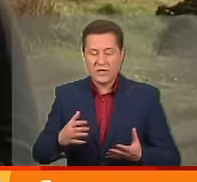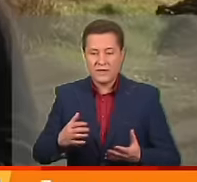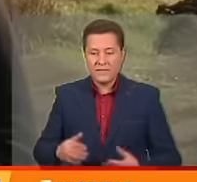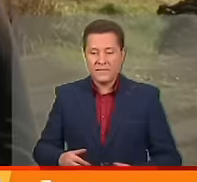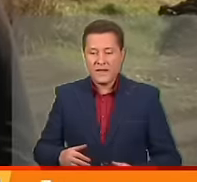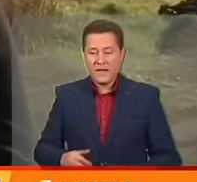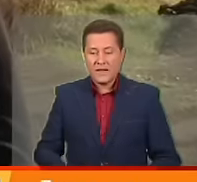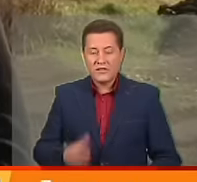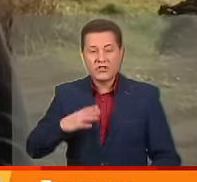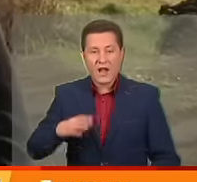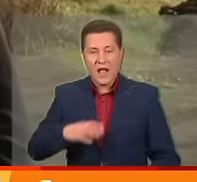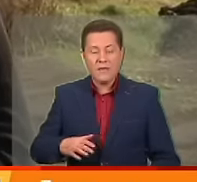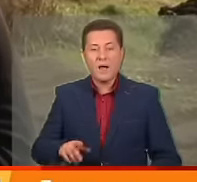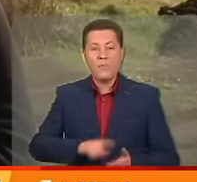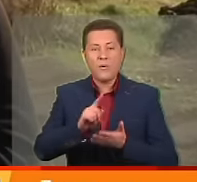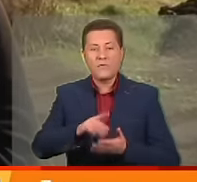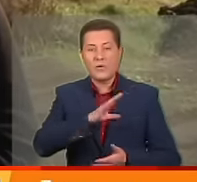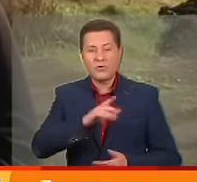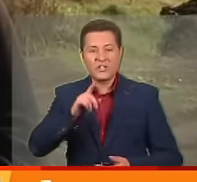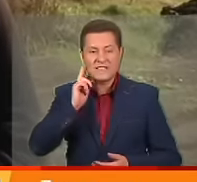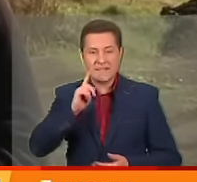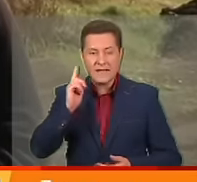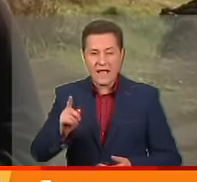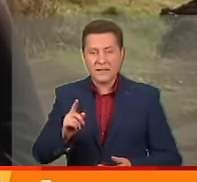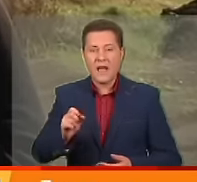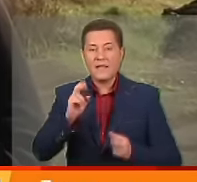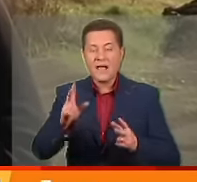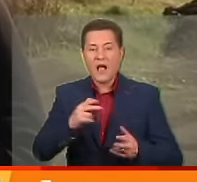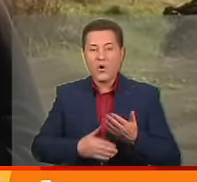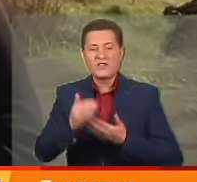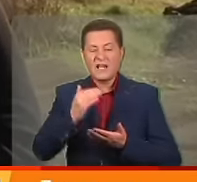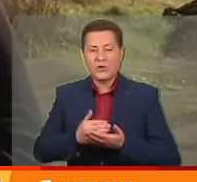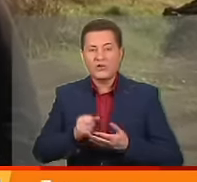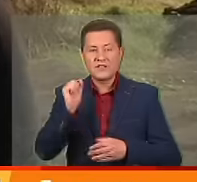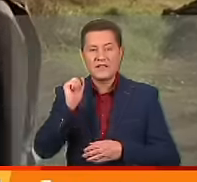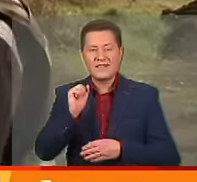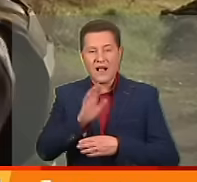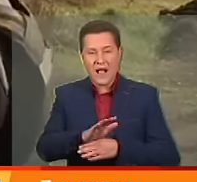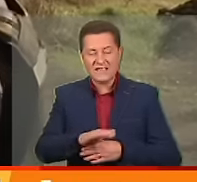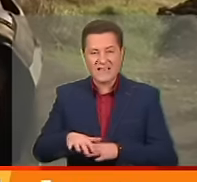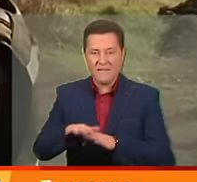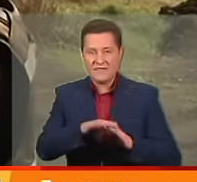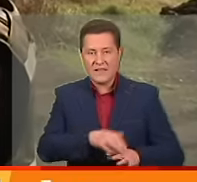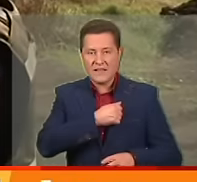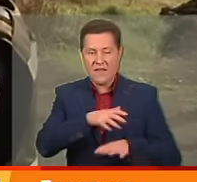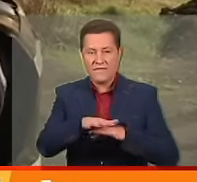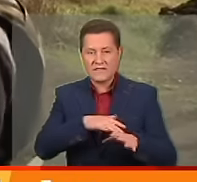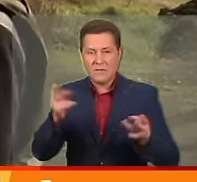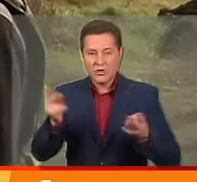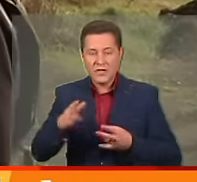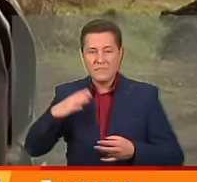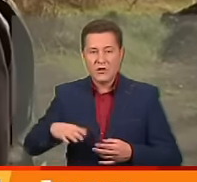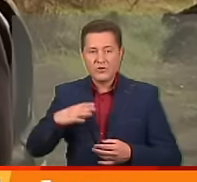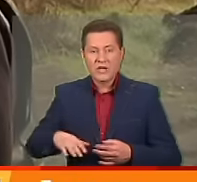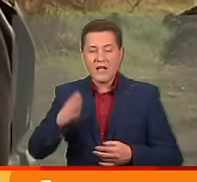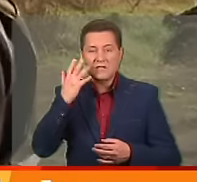По замислу повинна бути ще зелена ракета, як остаточний наказ на відведення військ. Але перед нею потрібно дочекатися, поки бойовики